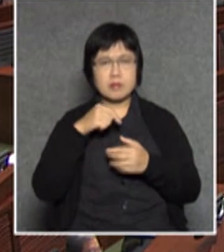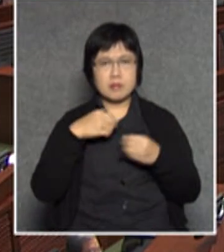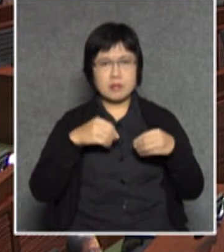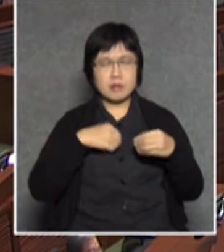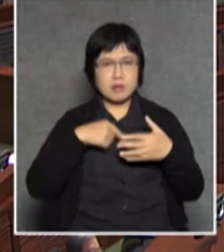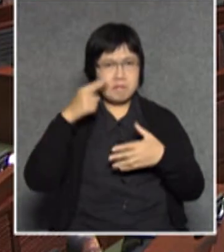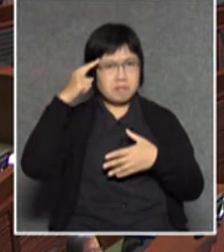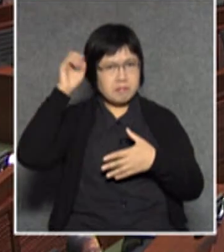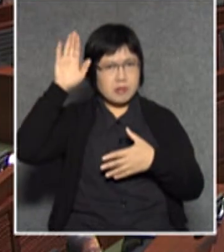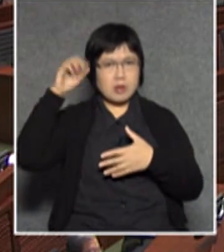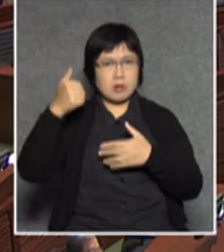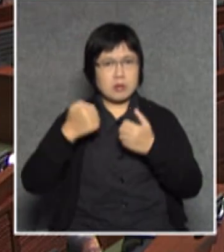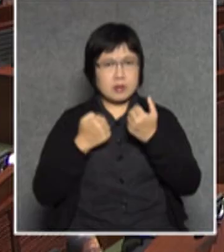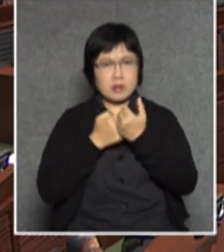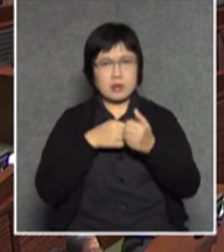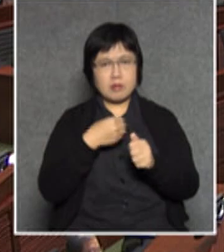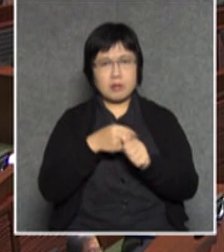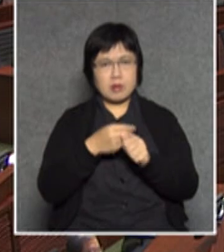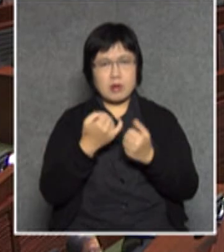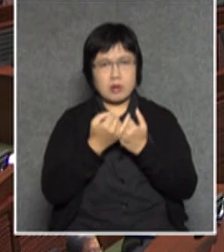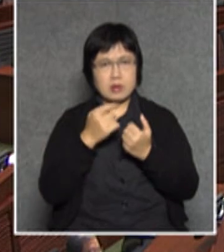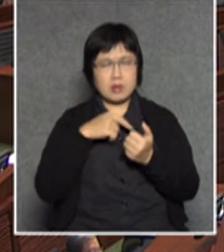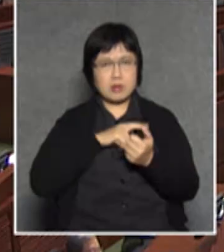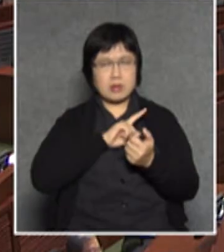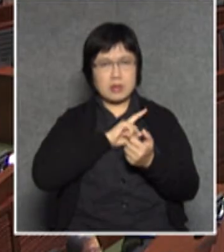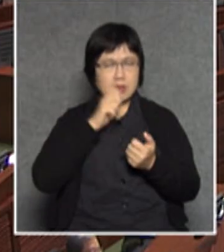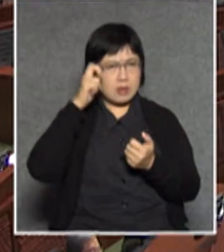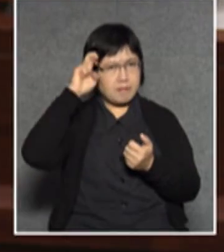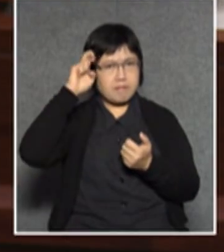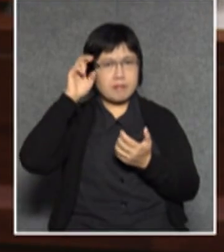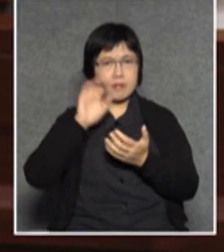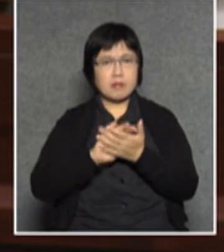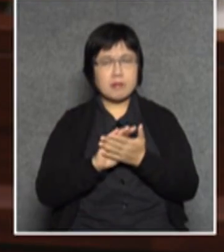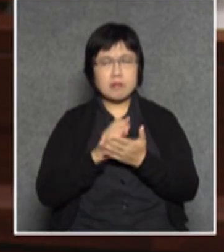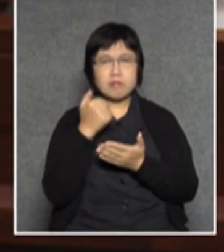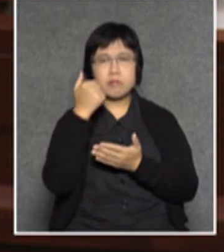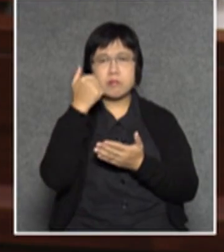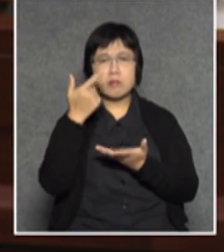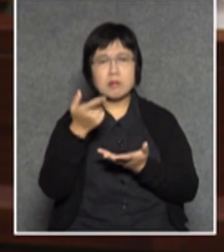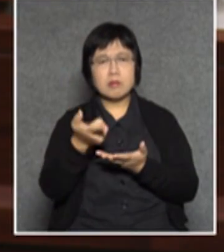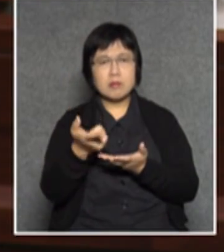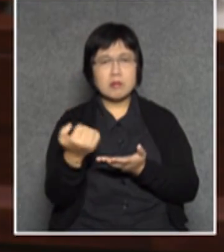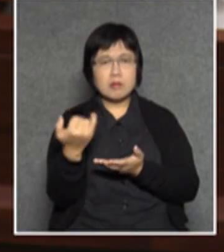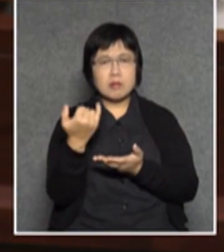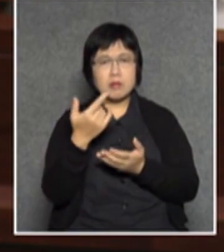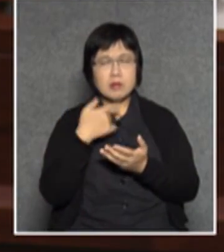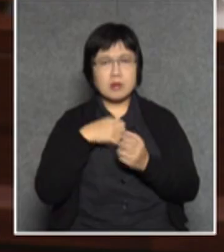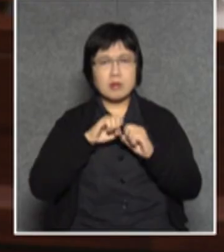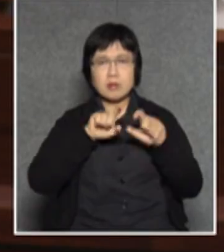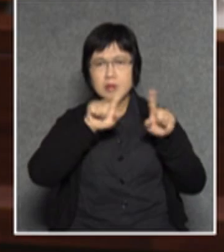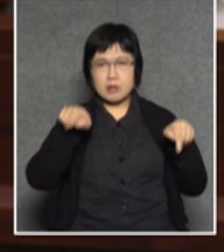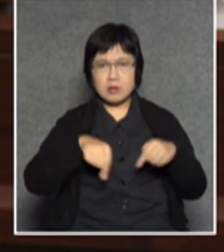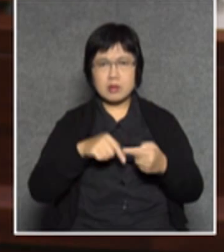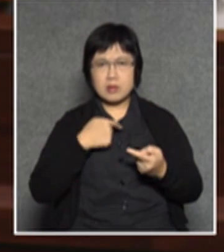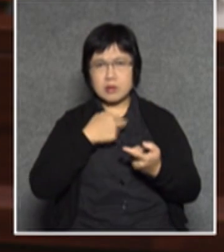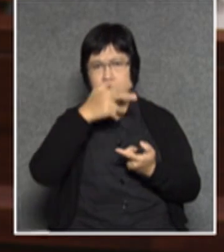持，又訓練學生獨立思考能力，評價咁高，咁你會唔會發通告要求政府